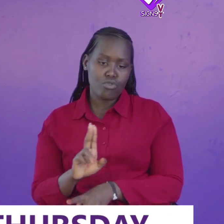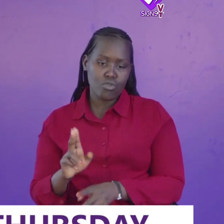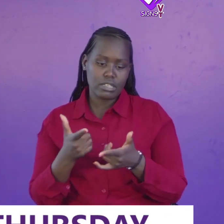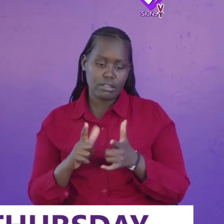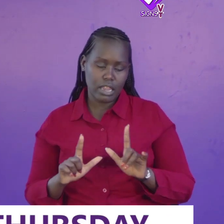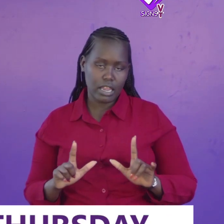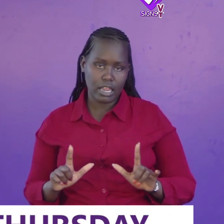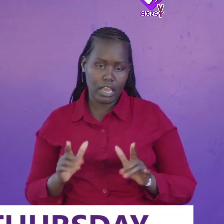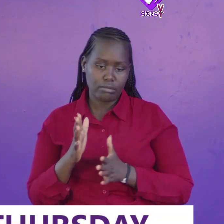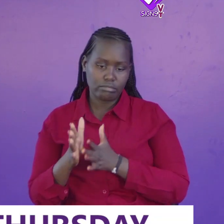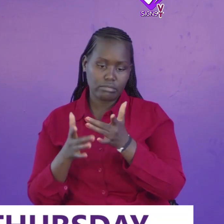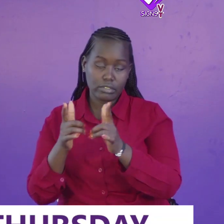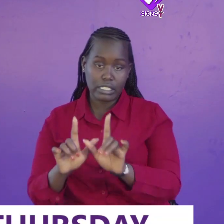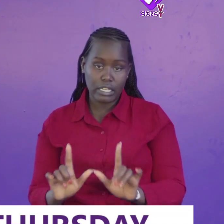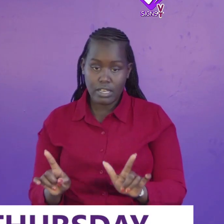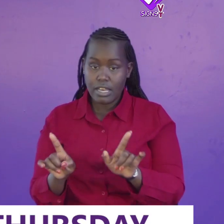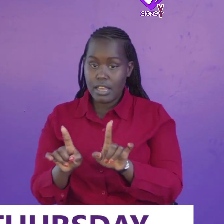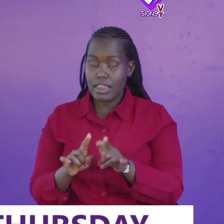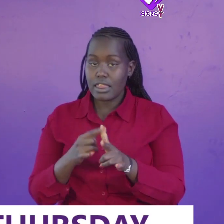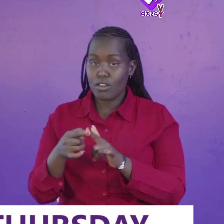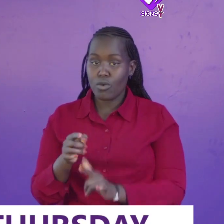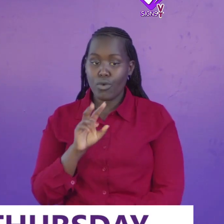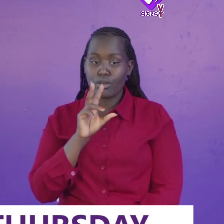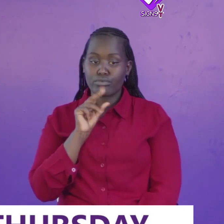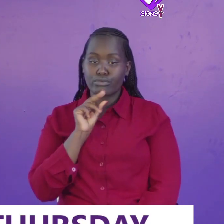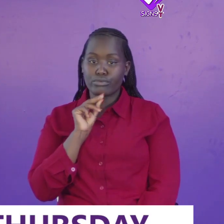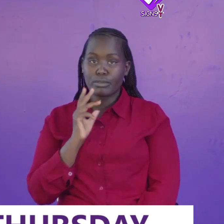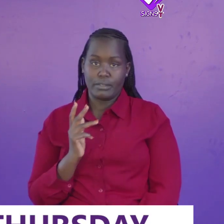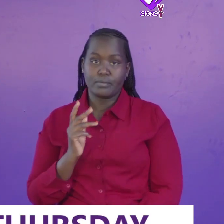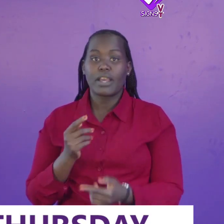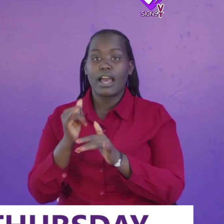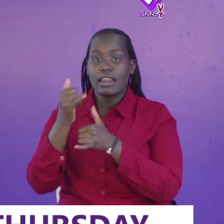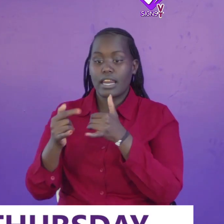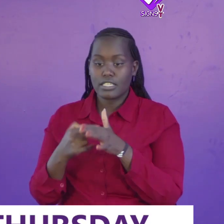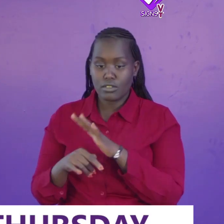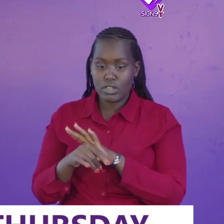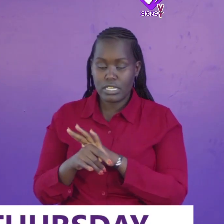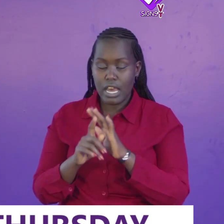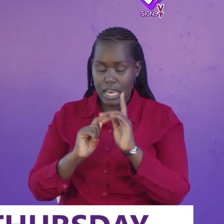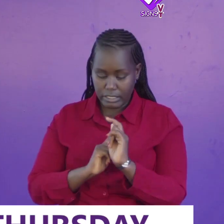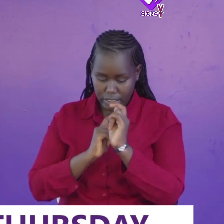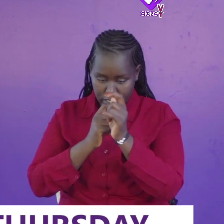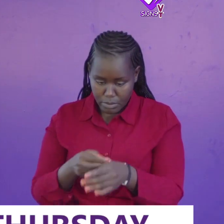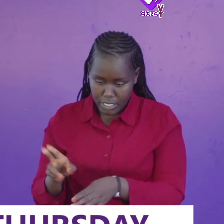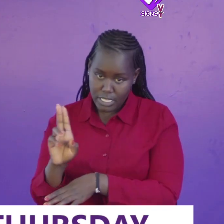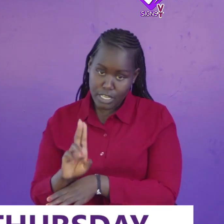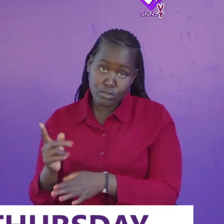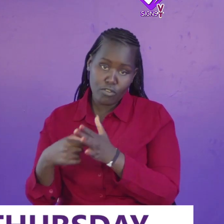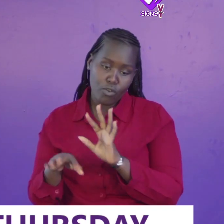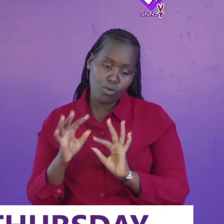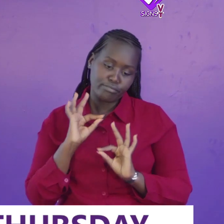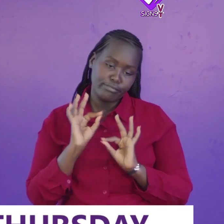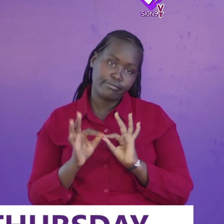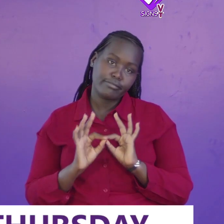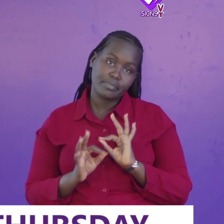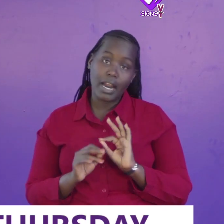unaongea. Are we together once again? The last point is respect the use of interpreters. Juu unaweza